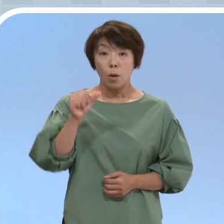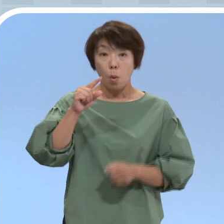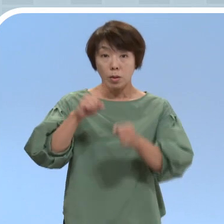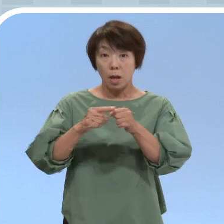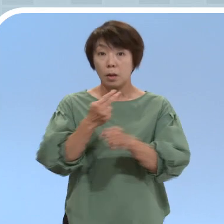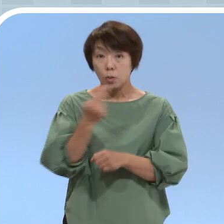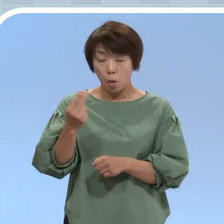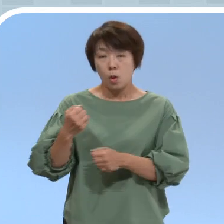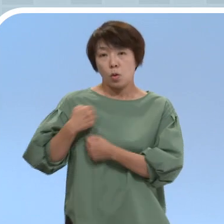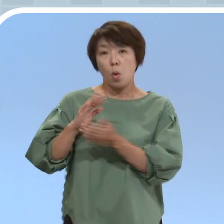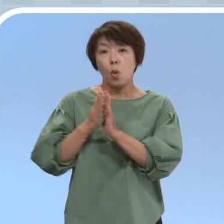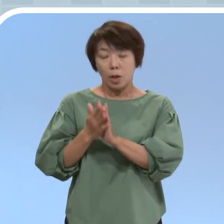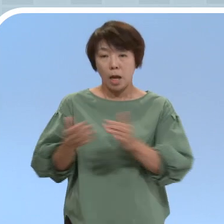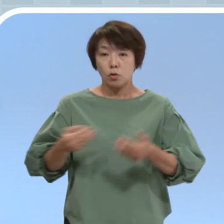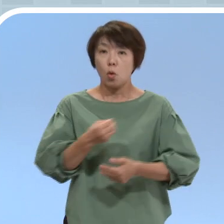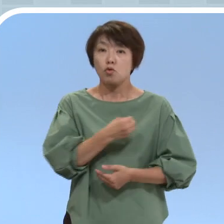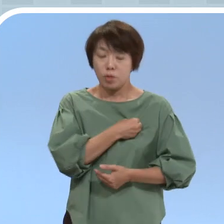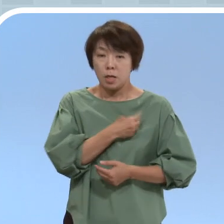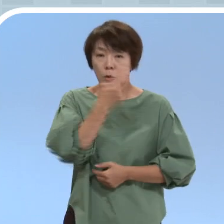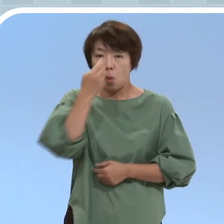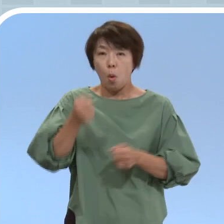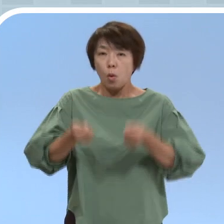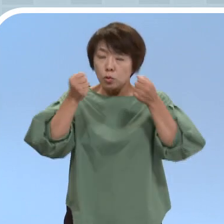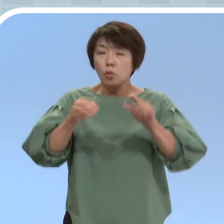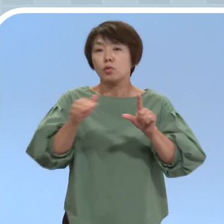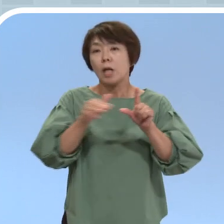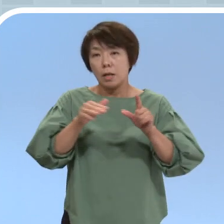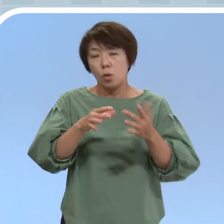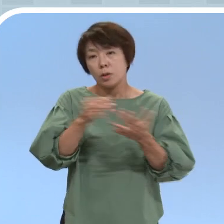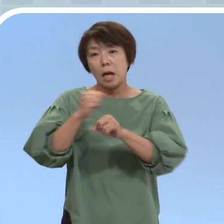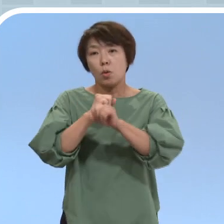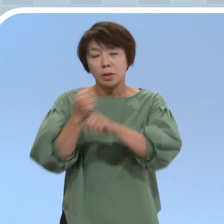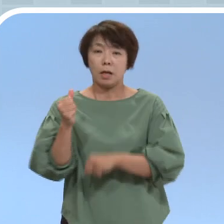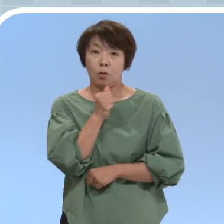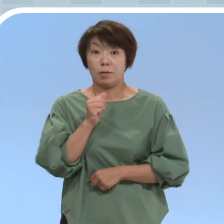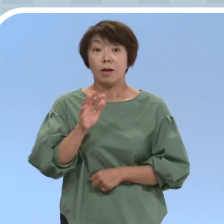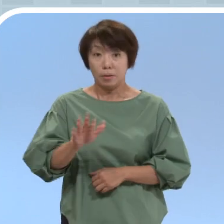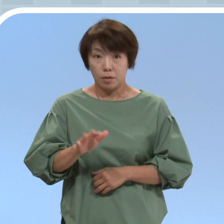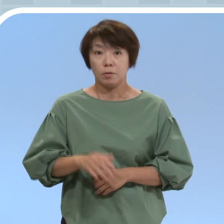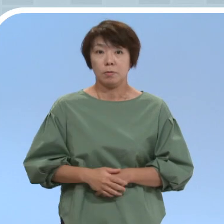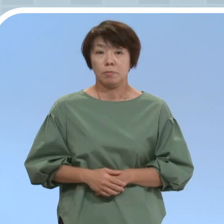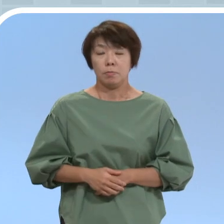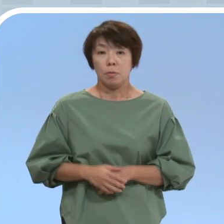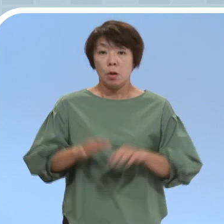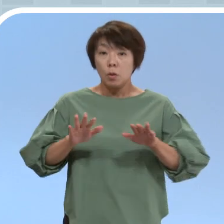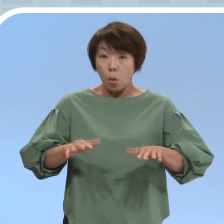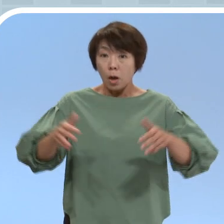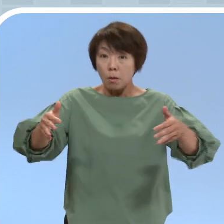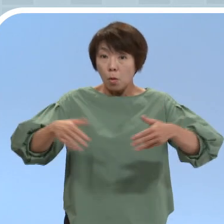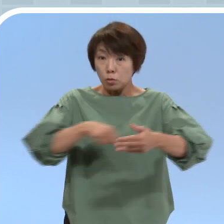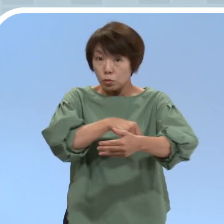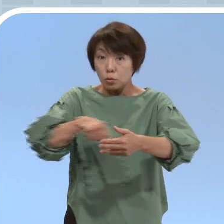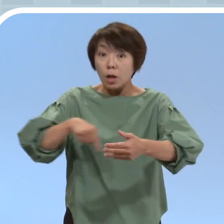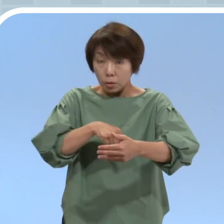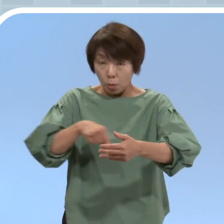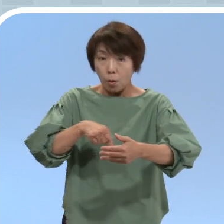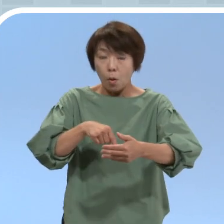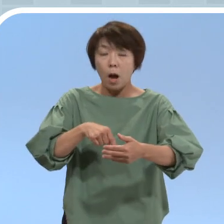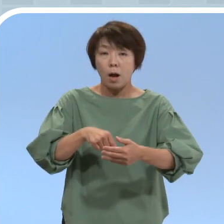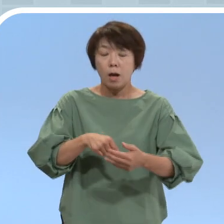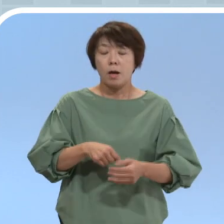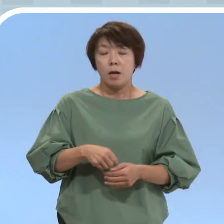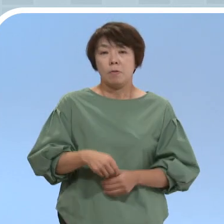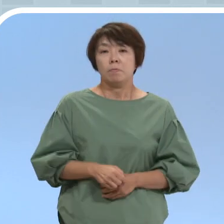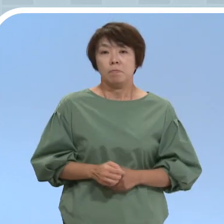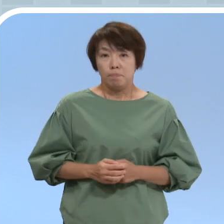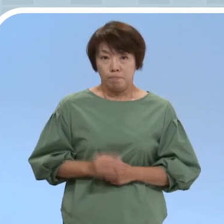令和5年度兵庫県職員高卒程度採用試験のお知らせです。今回募集する職種、